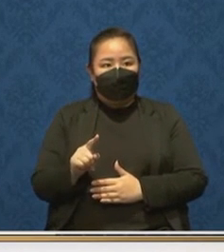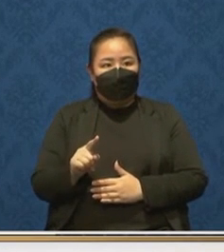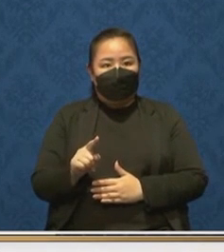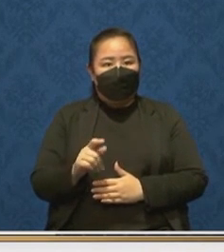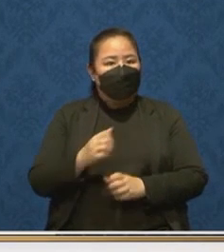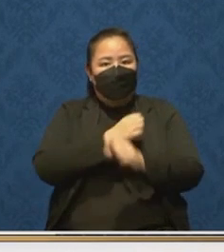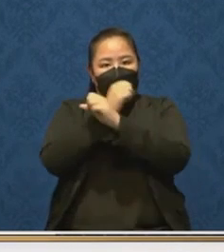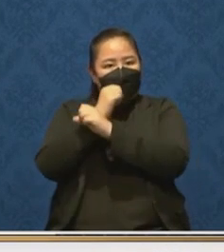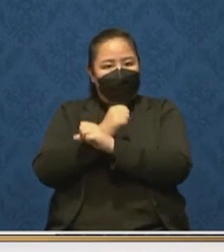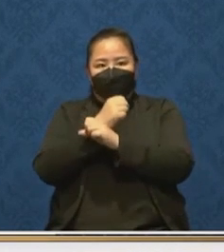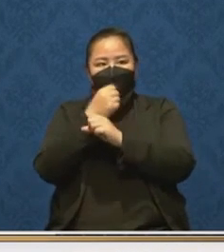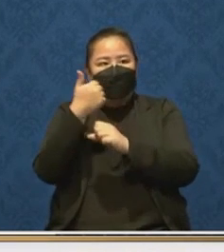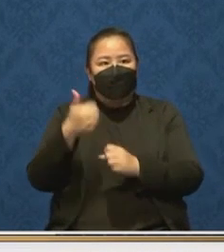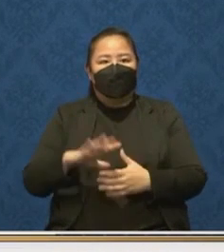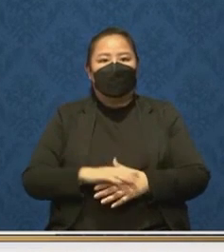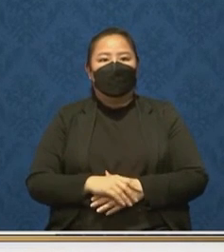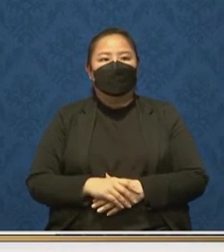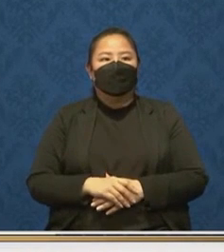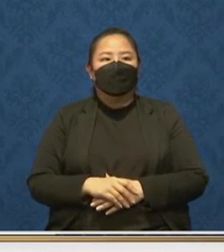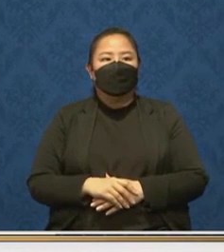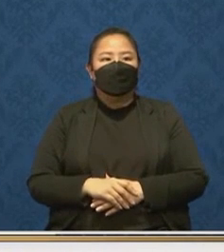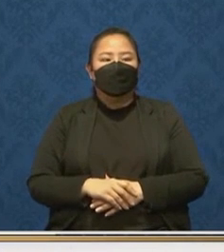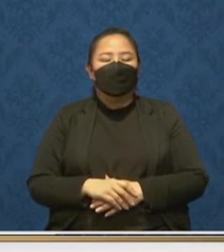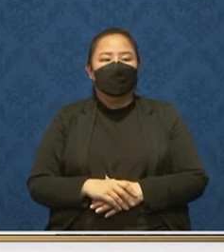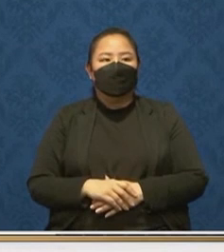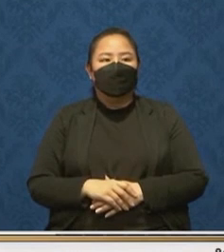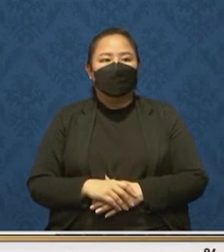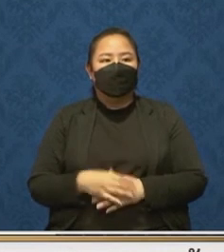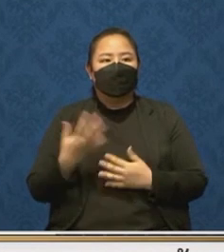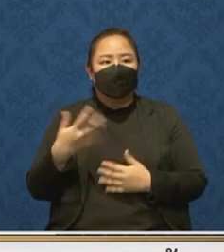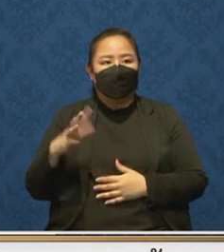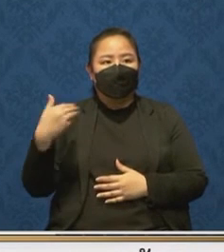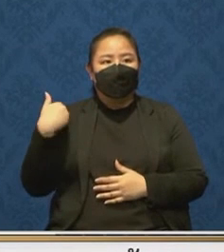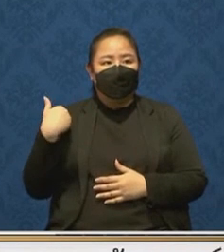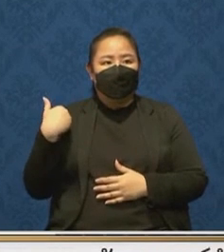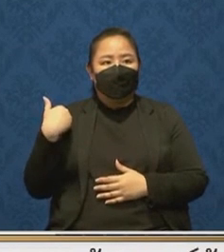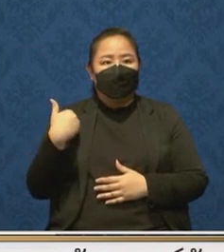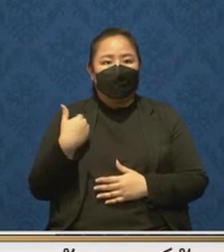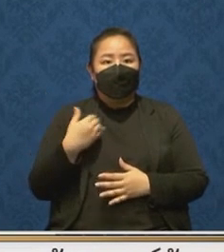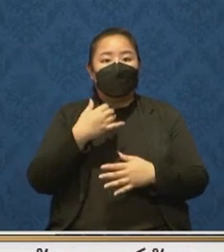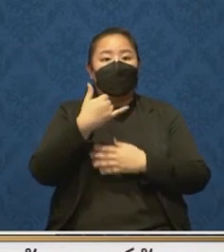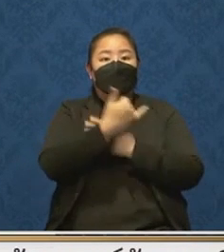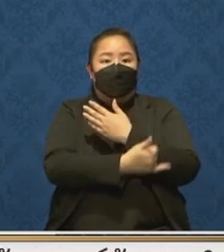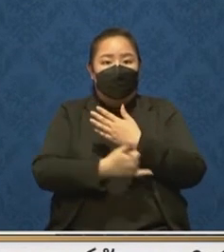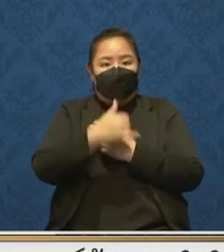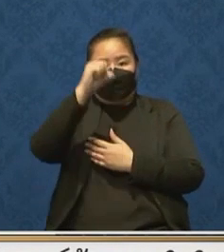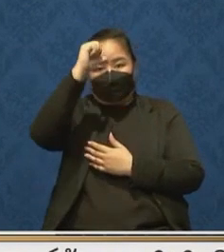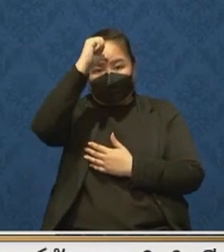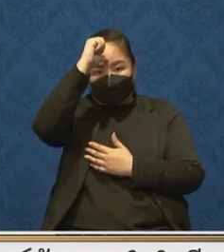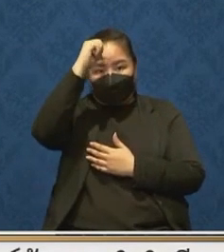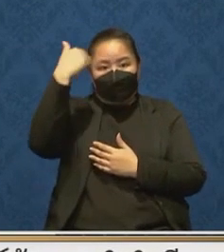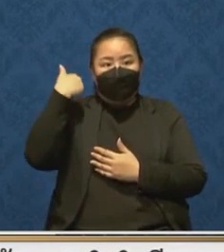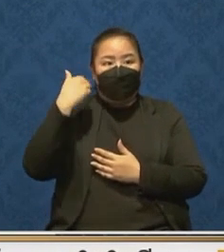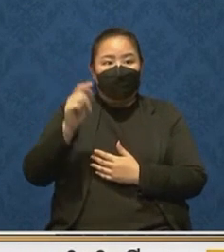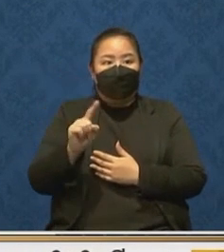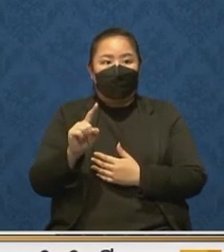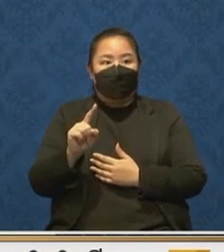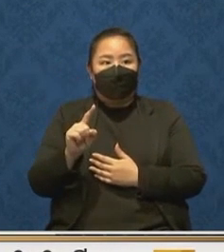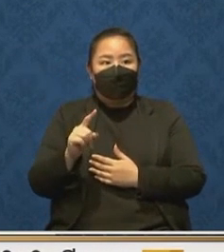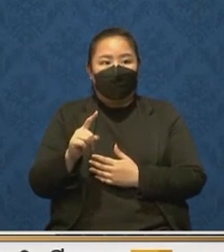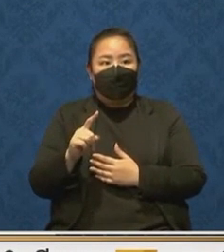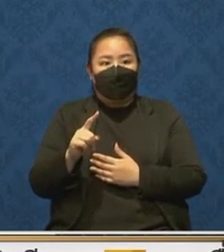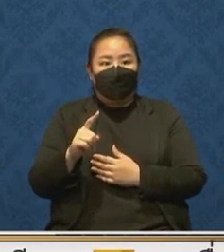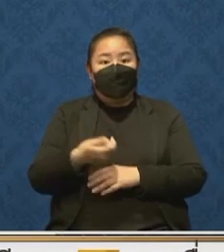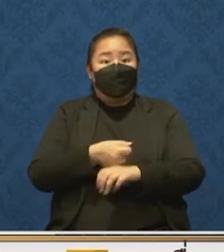โอมิครนต่ไปครับในช่งเวลาเดียวกันนั้นประเทศอิเดียซึ่เป็ผู้ผลิดอีกประเทศหนึ่